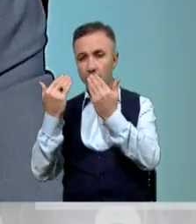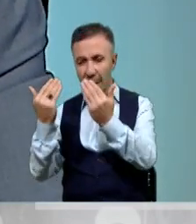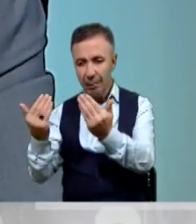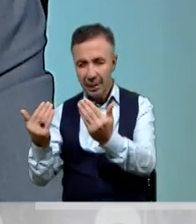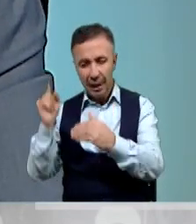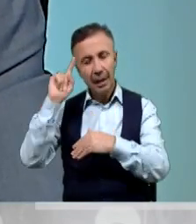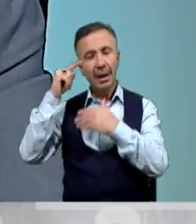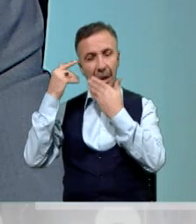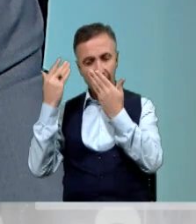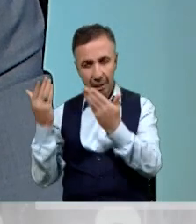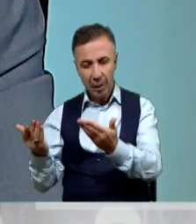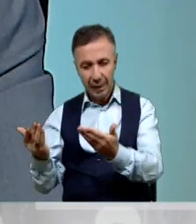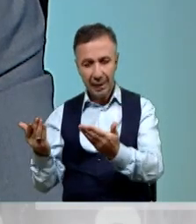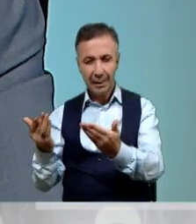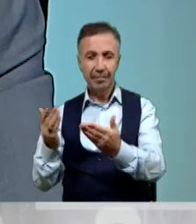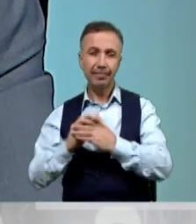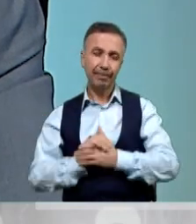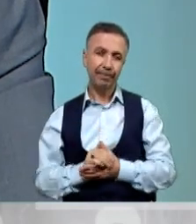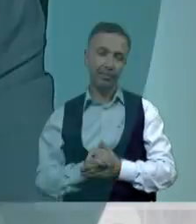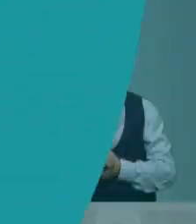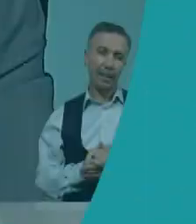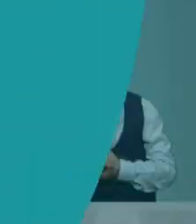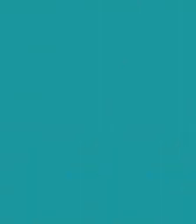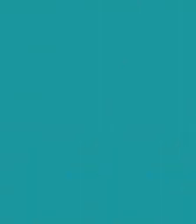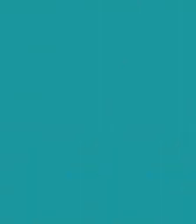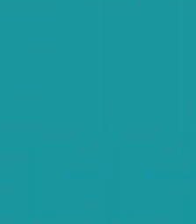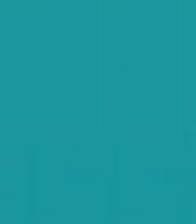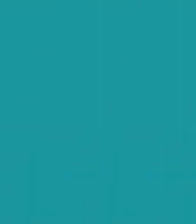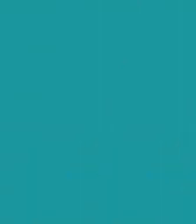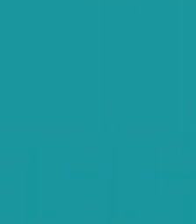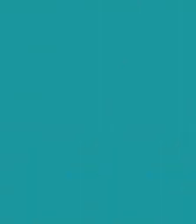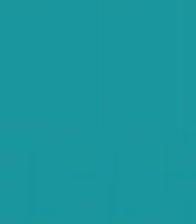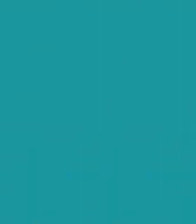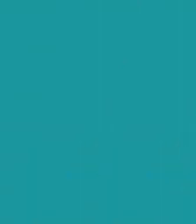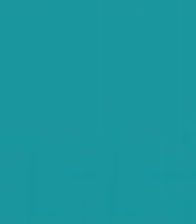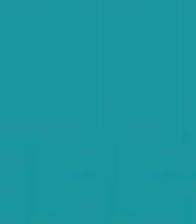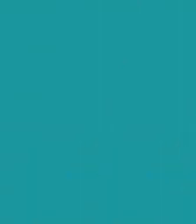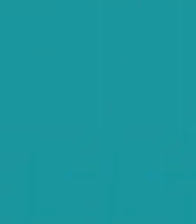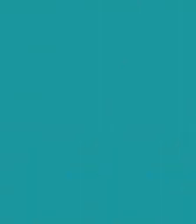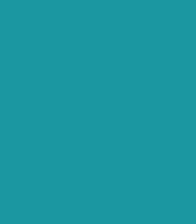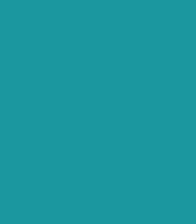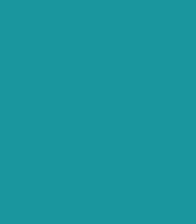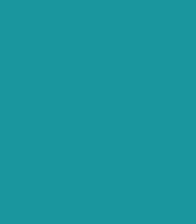makbuldür dua etmesinde Efendim herhangi bir olumsuzluk sakınca yoktur